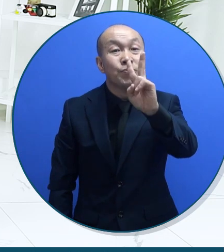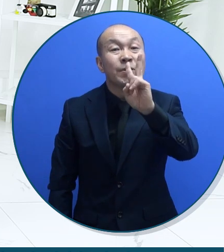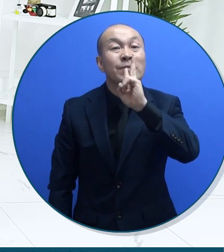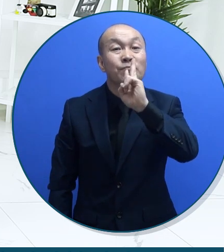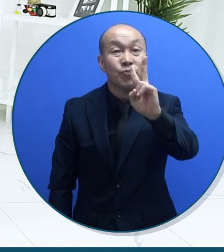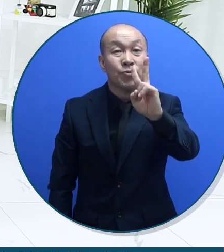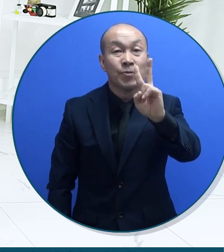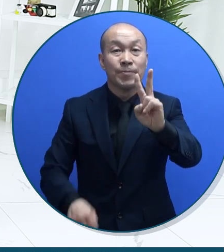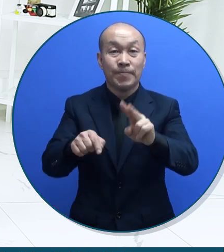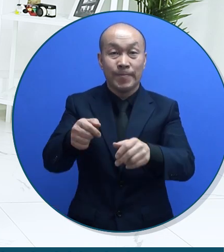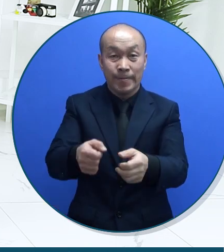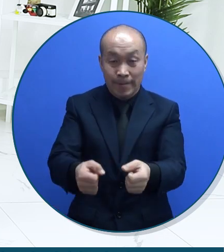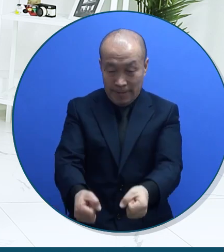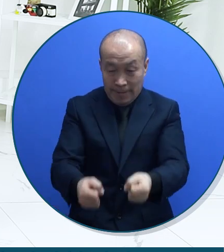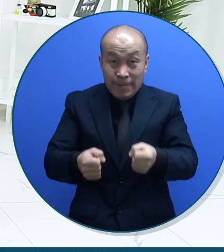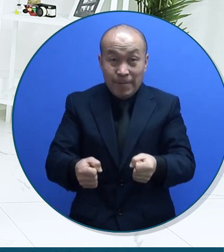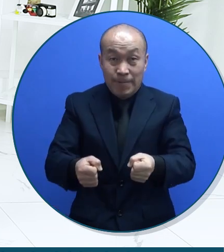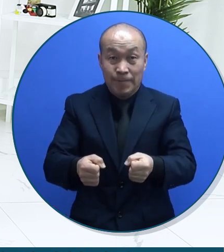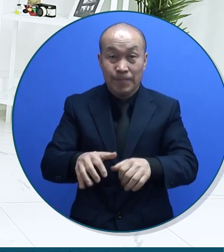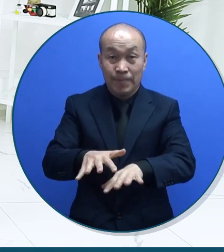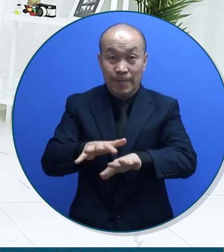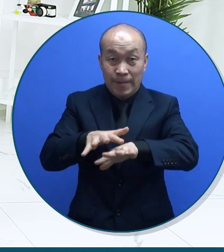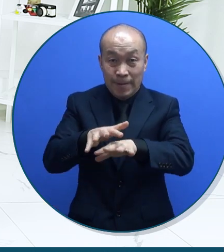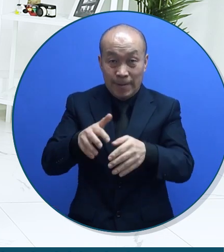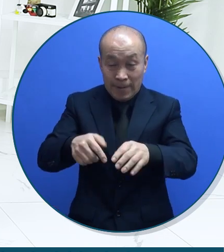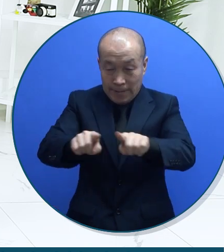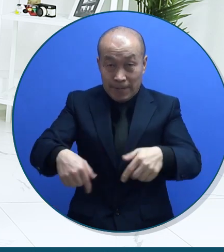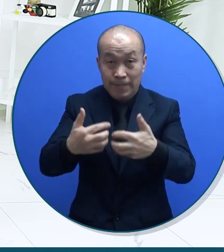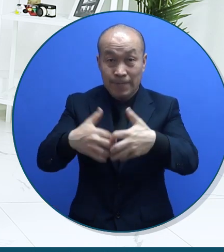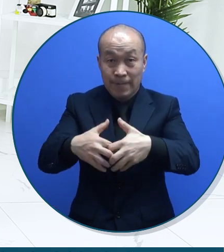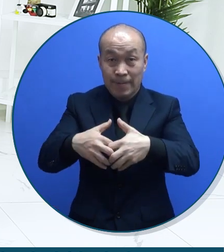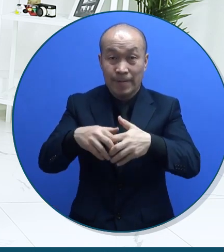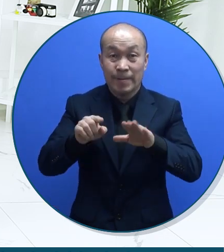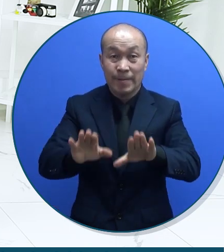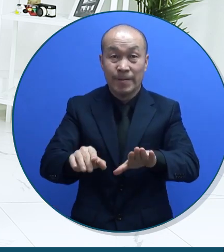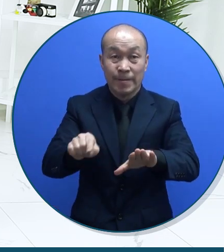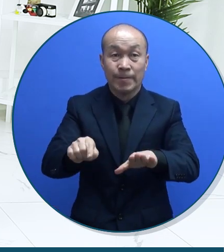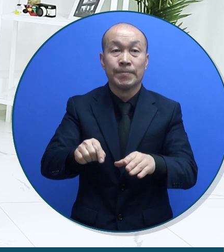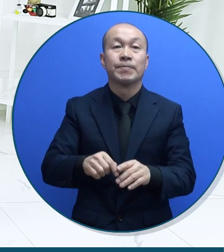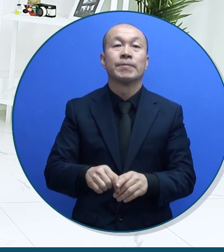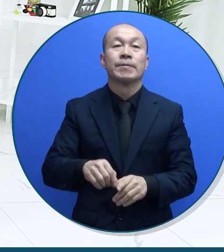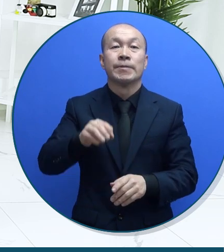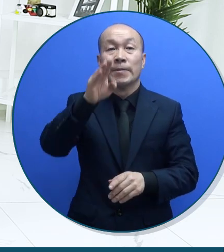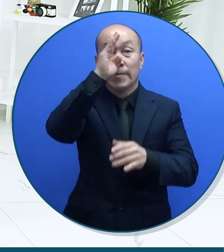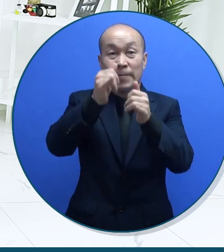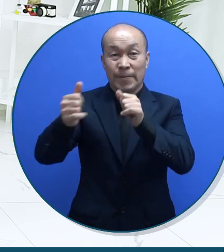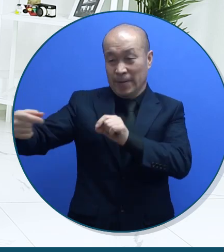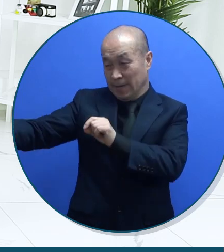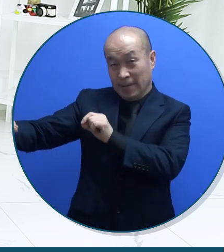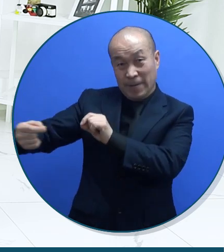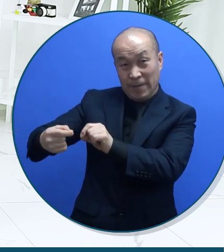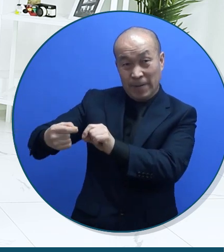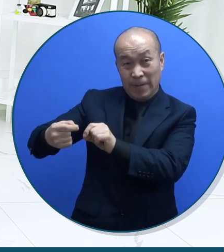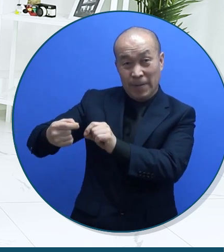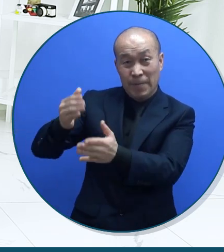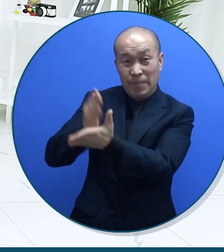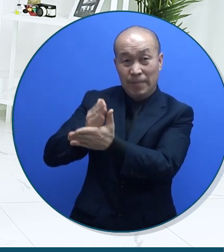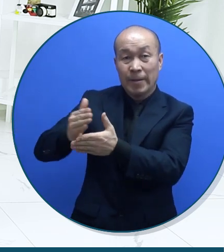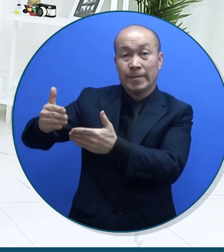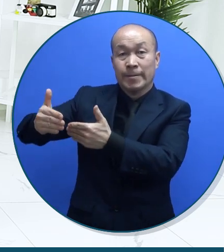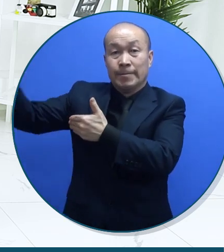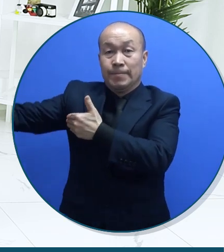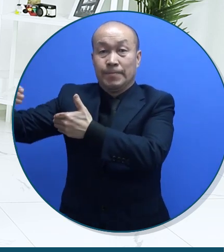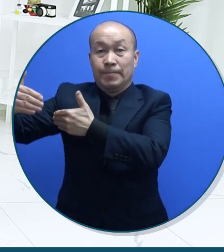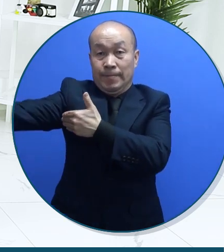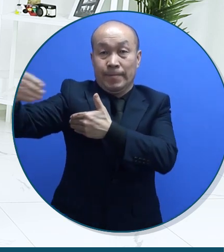(2분이) 지나면 자동심장 충격기는 자동적으로 리듬 분석을 다시 시작합니다. 이때 환자로부터 떨어지세요를